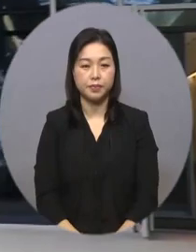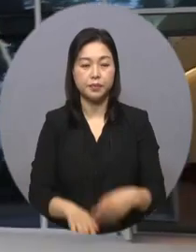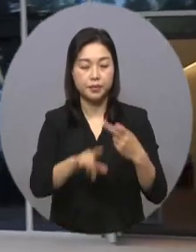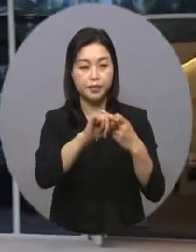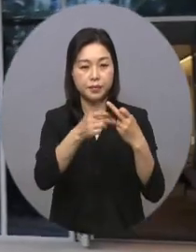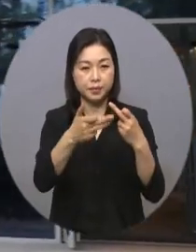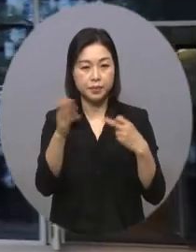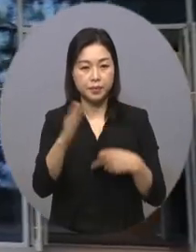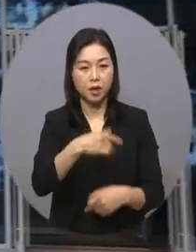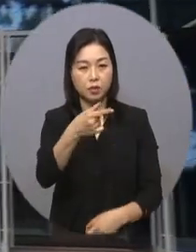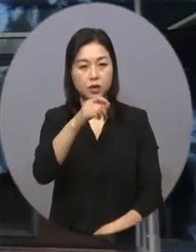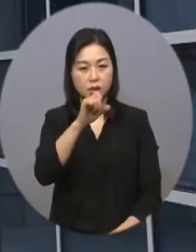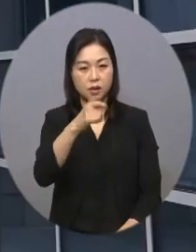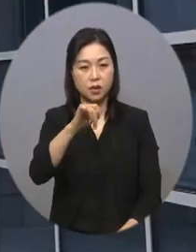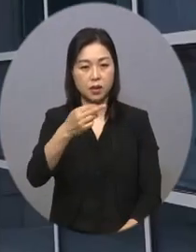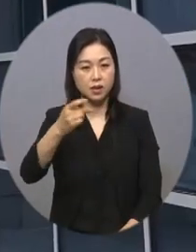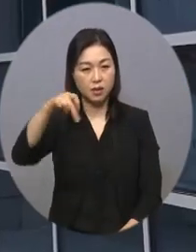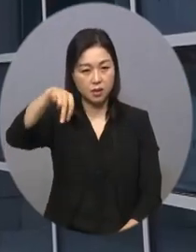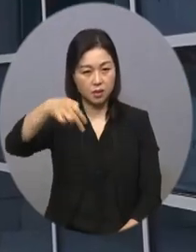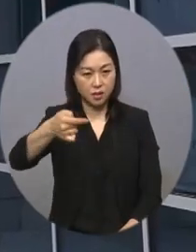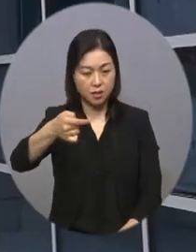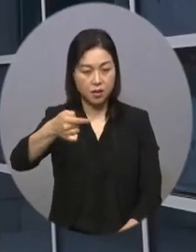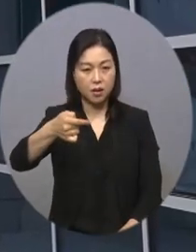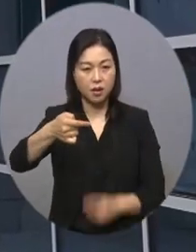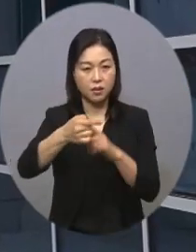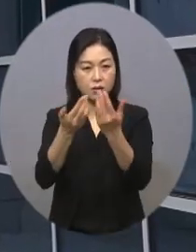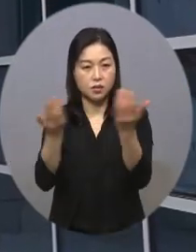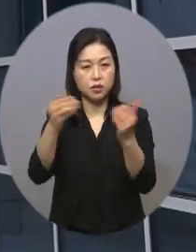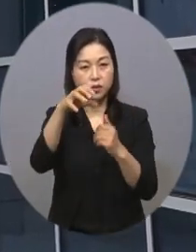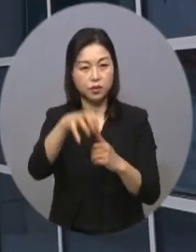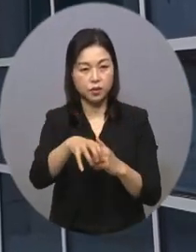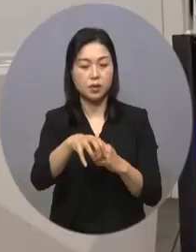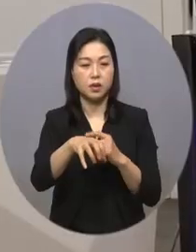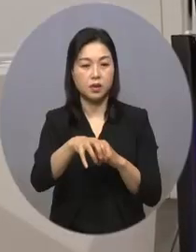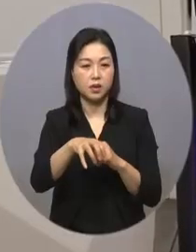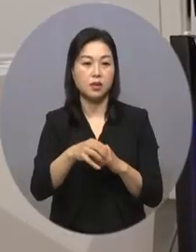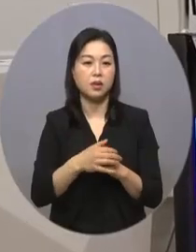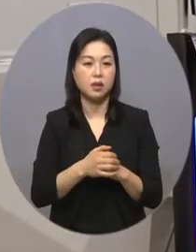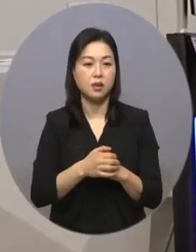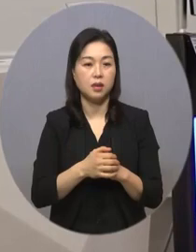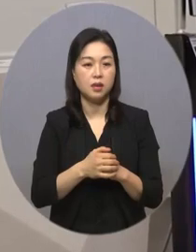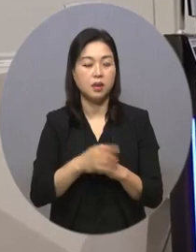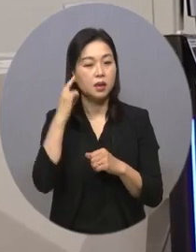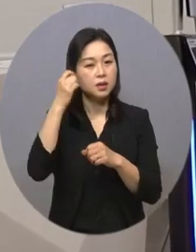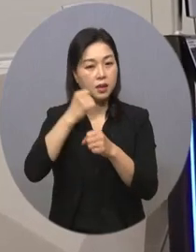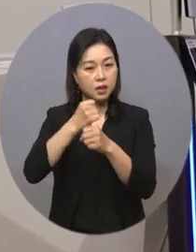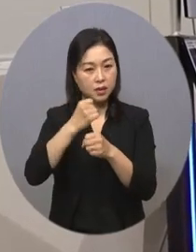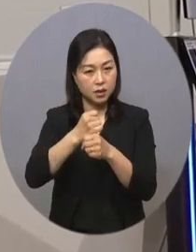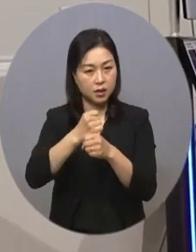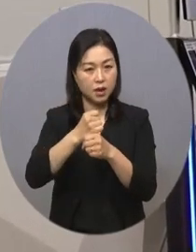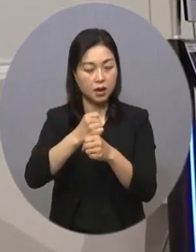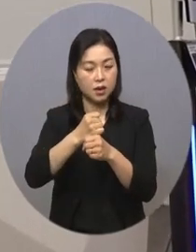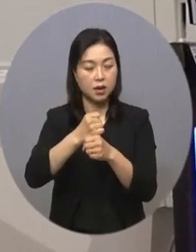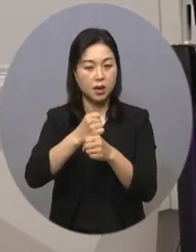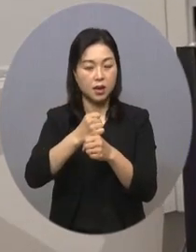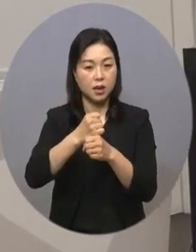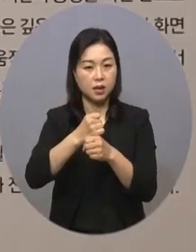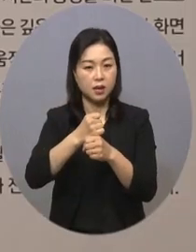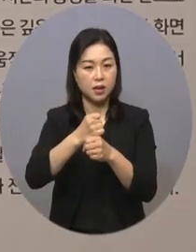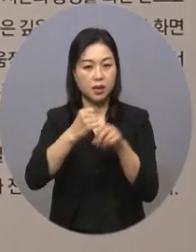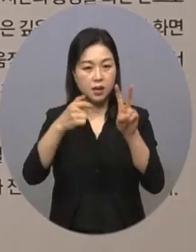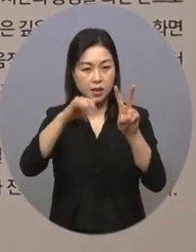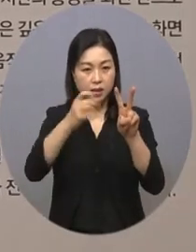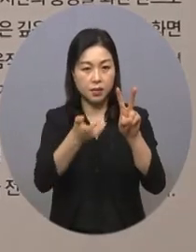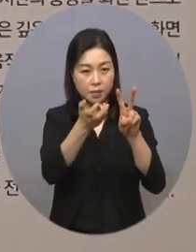18일부터 GS칼테스 예울마루에서는 창작 스튜디오 2기 입주 작가전 정유미 작가의